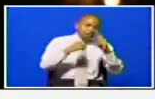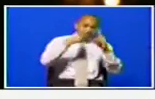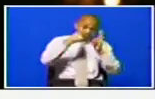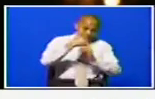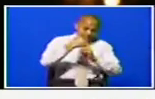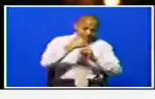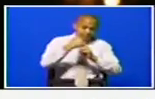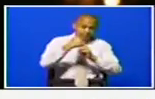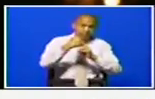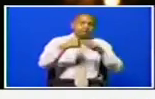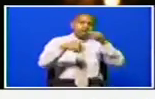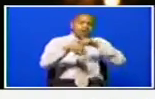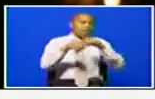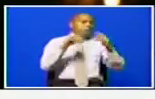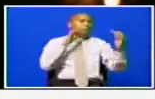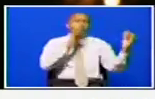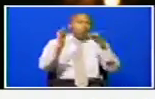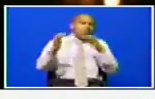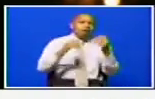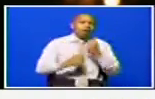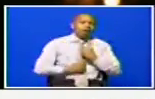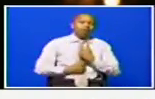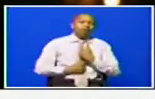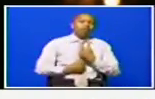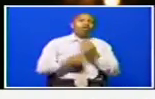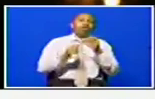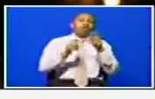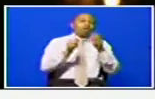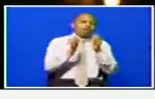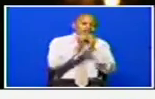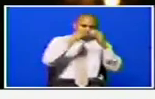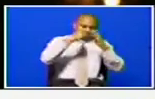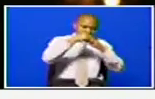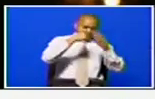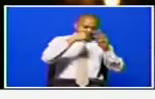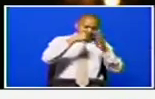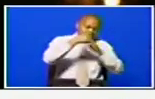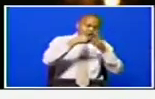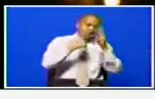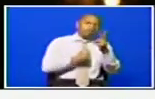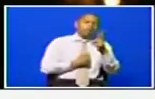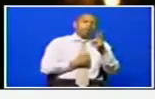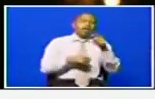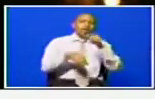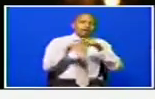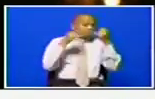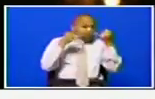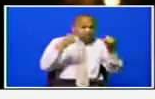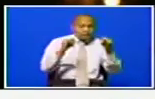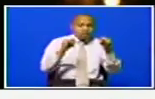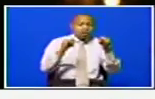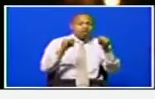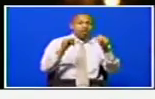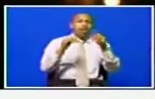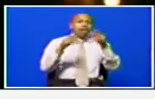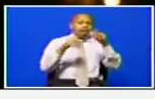2007 katika vurumai zilizotokea, na pia mwaka 1982 tulipokuwa na ujaribu wa